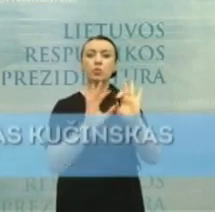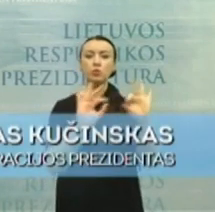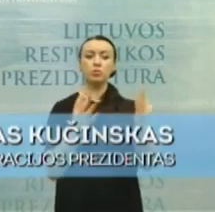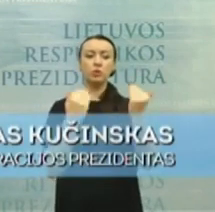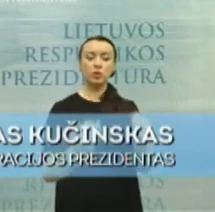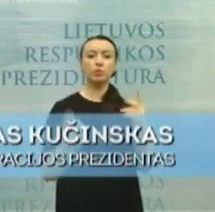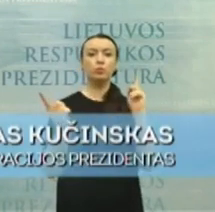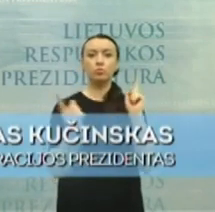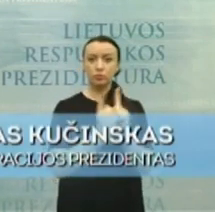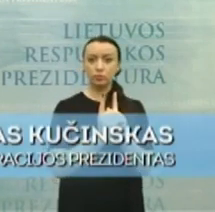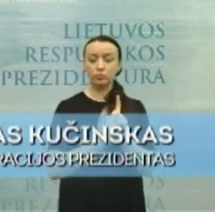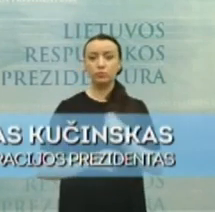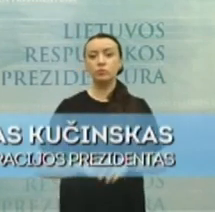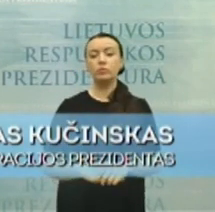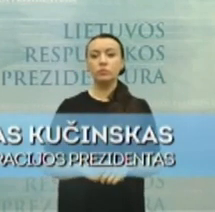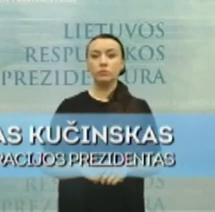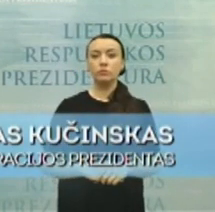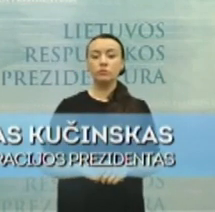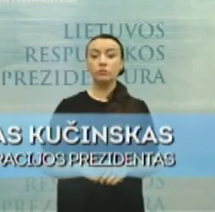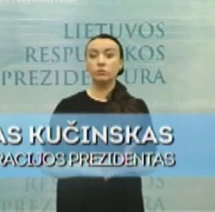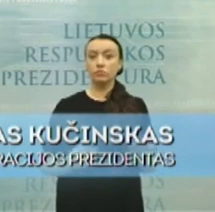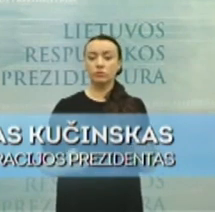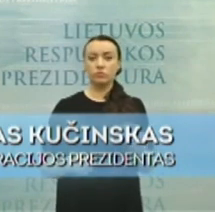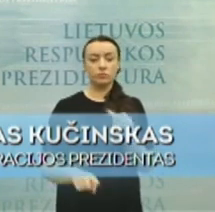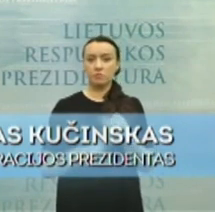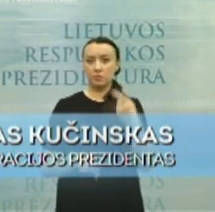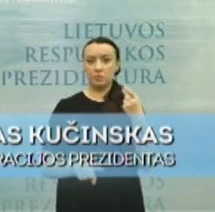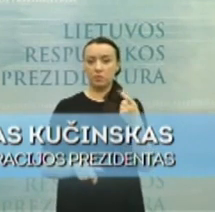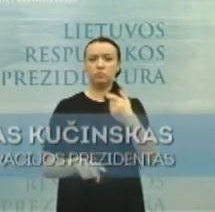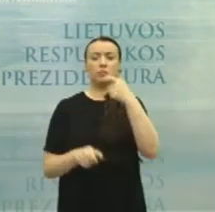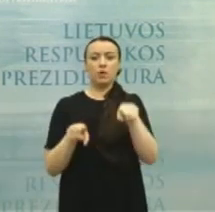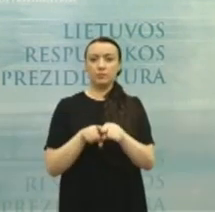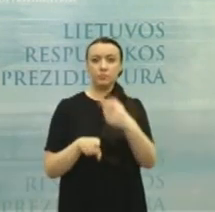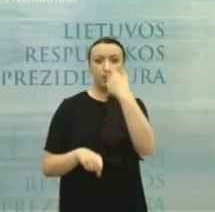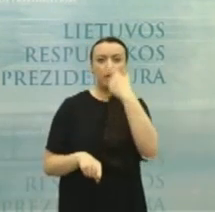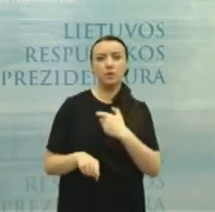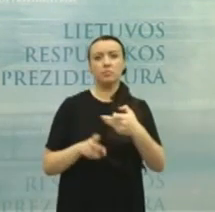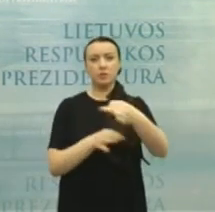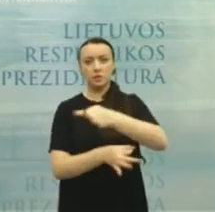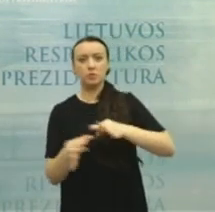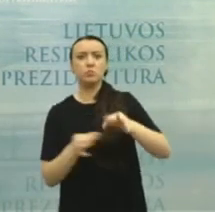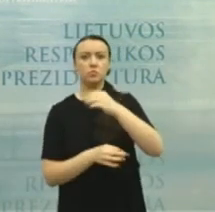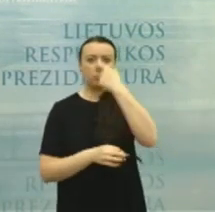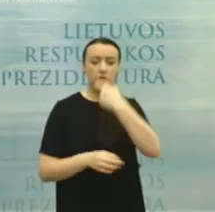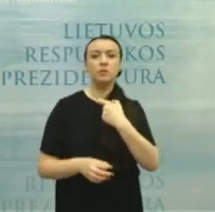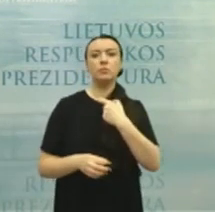susitikimą. Tai turbūt yra pirmasis rimtesnis aptarimas, susitikimas per